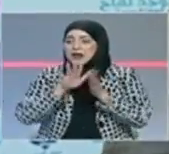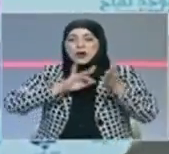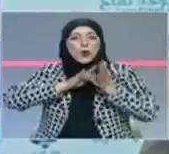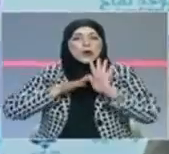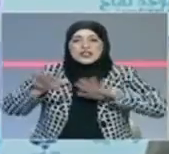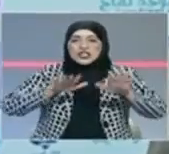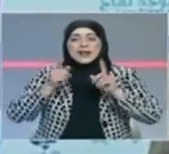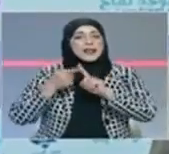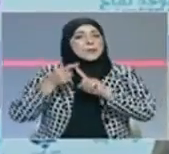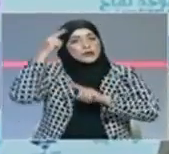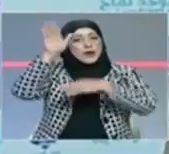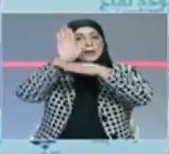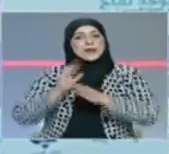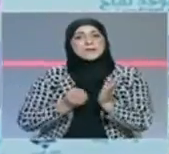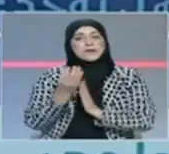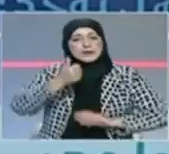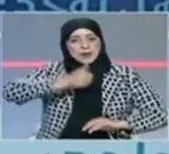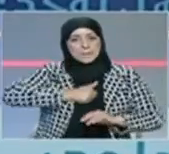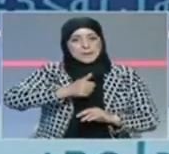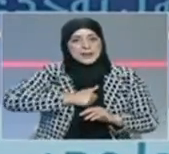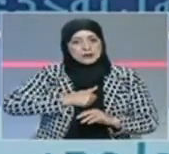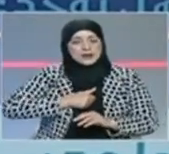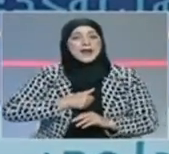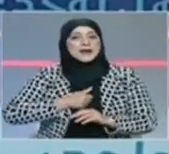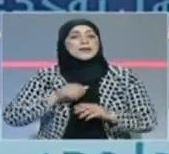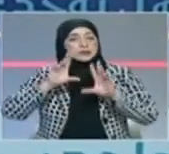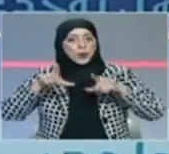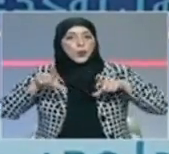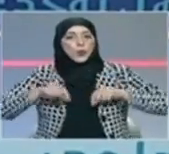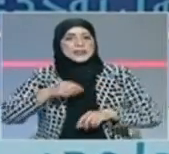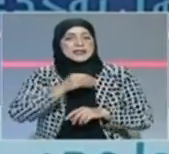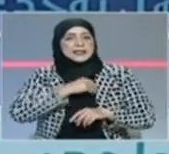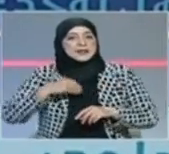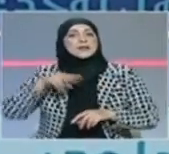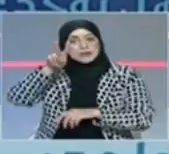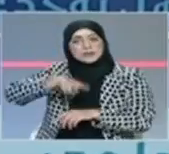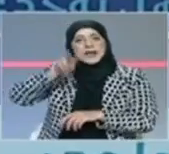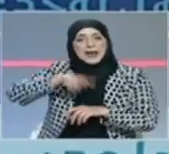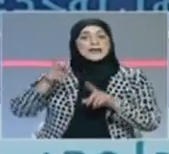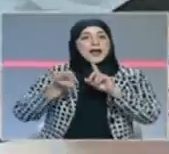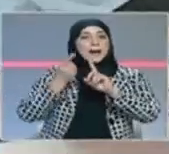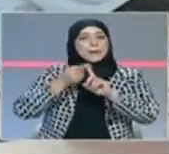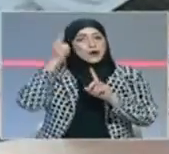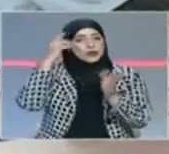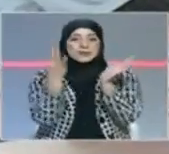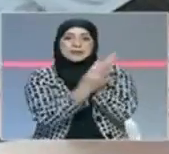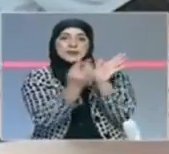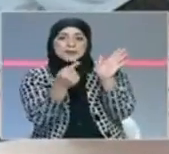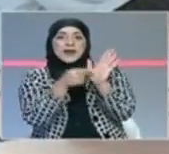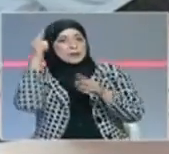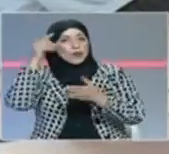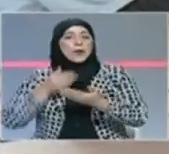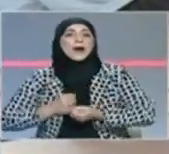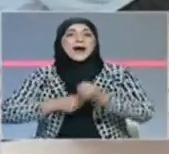الشخصيه، اتصلنا بالهيئه الوطنيه لحمايه المعطيات الشخصيه. وزير الصحه عبد اللطيف المكي اكد اهميه هذه التطبيقه في معاضده